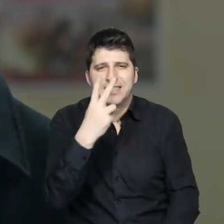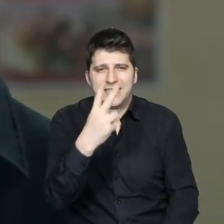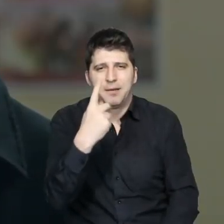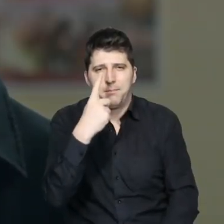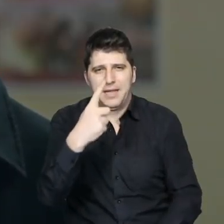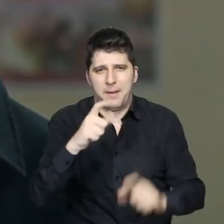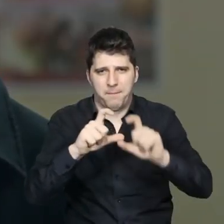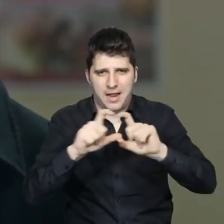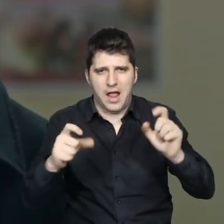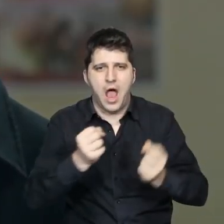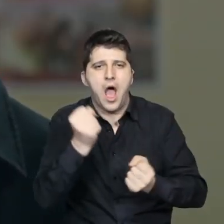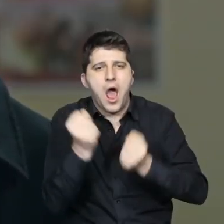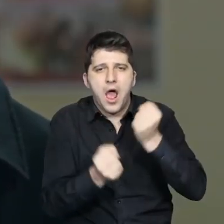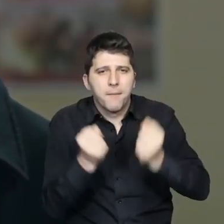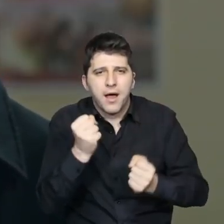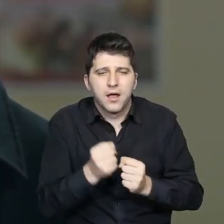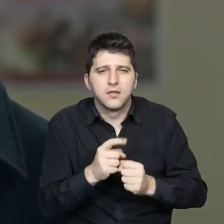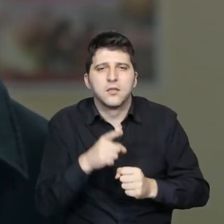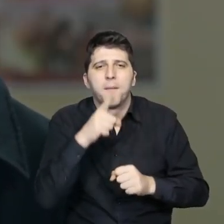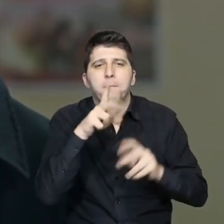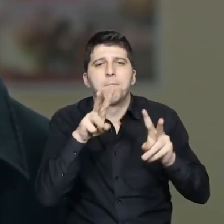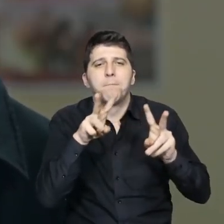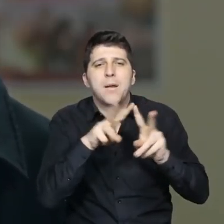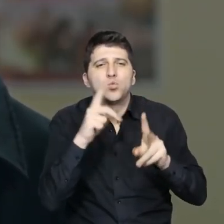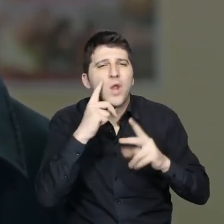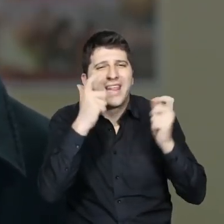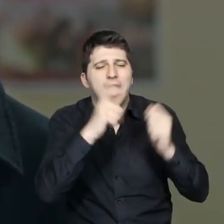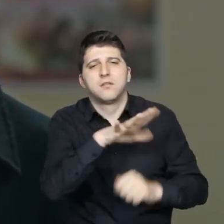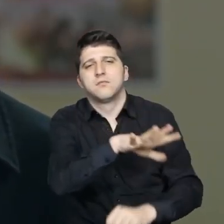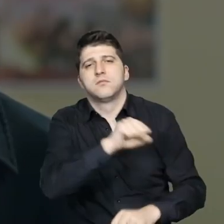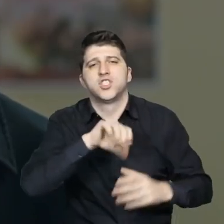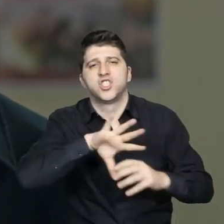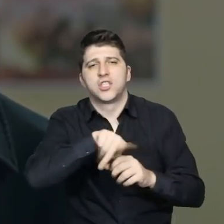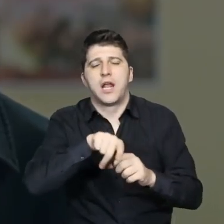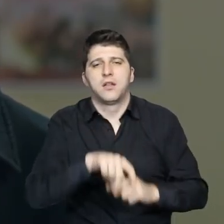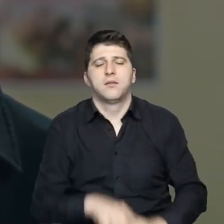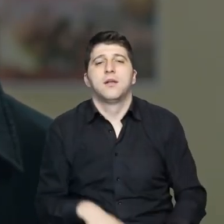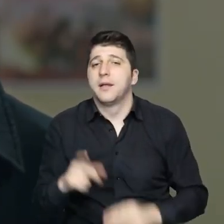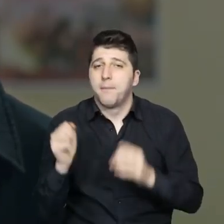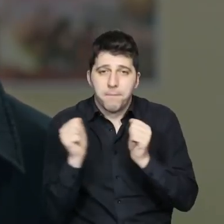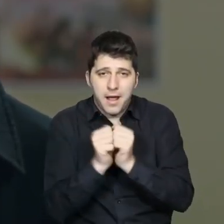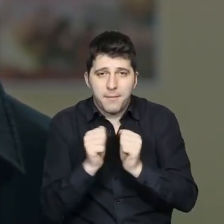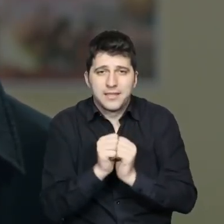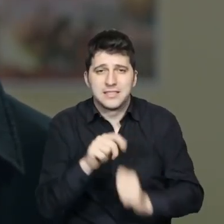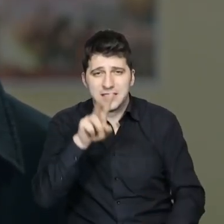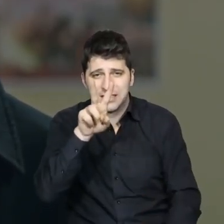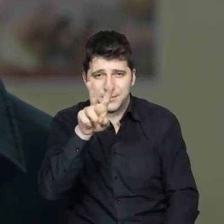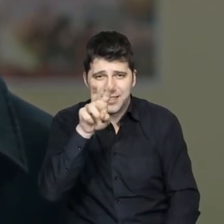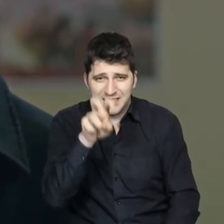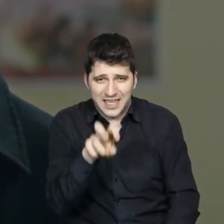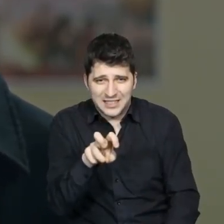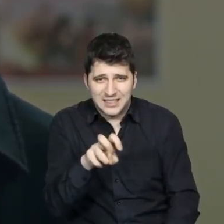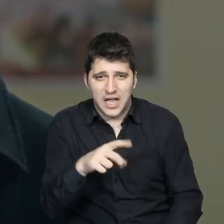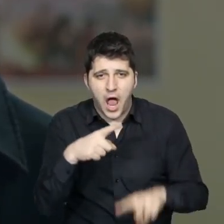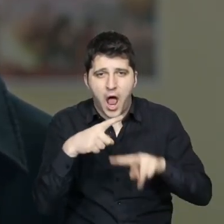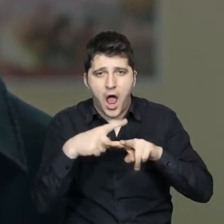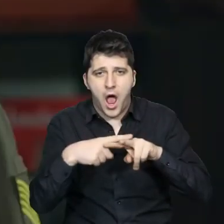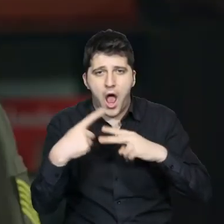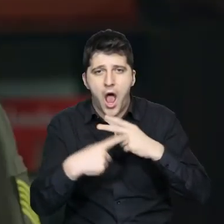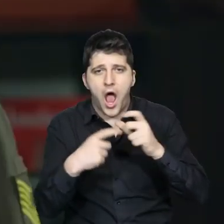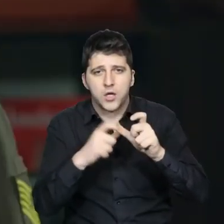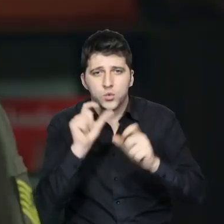54B5821 plakalı aracını meskun mahallede çalmıştır. Yanına da 28 Aysu